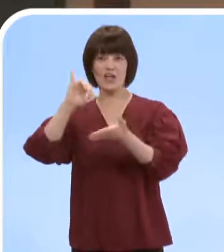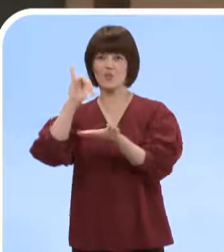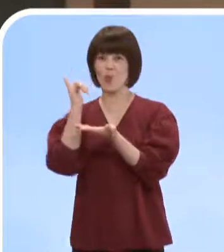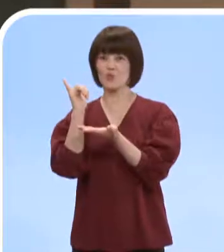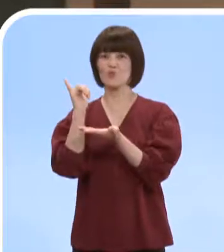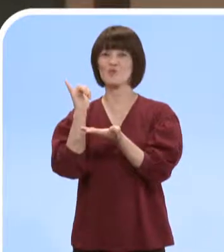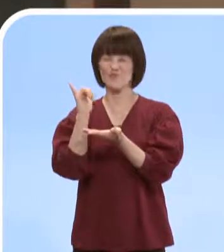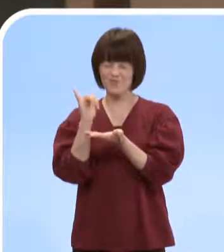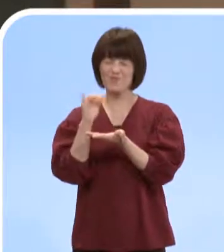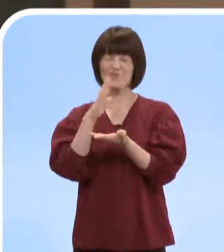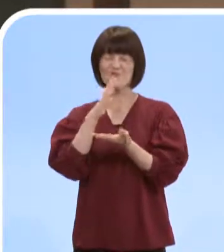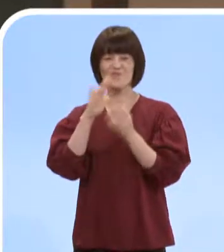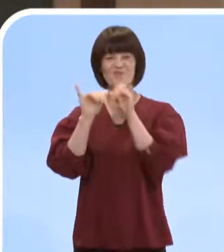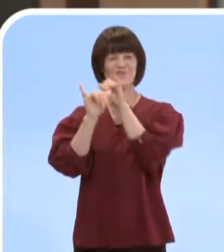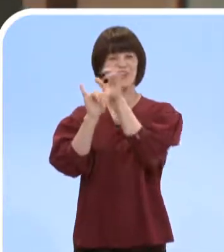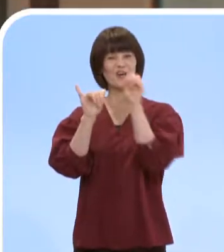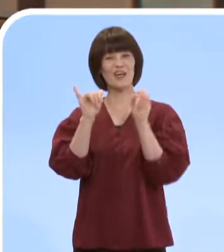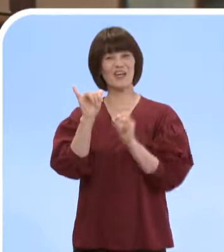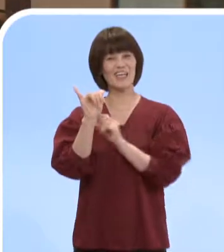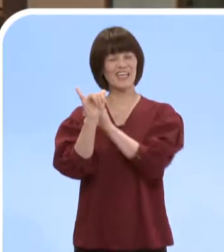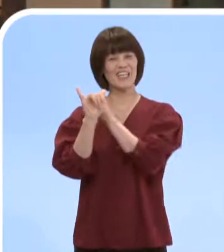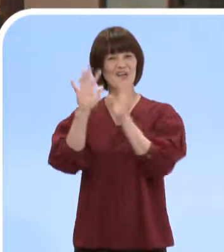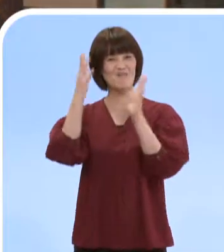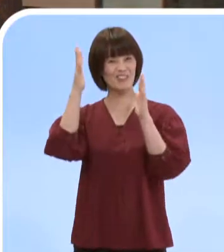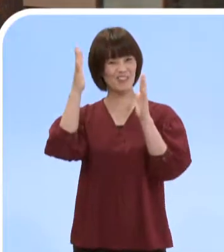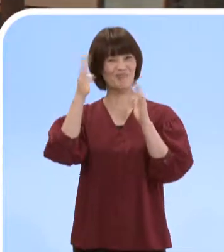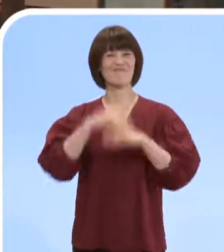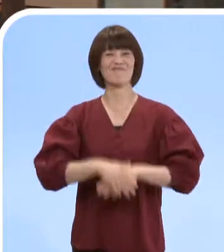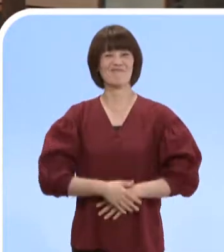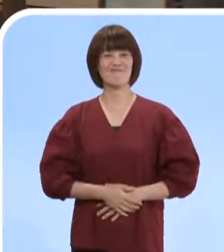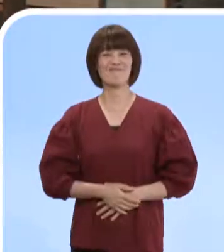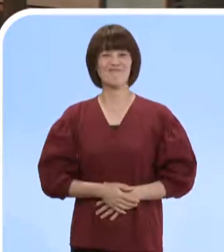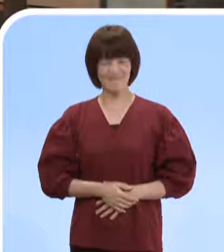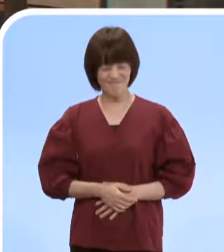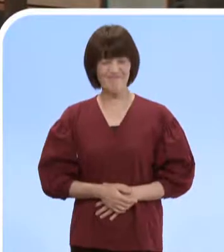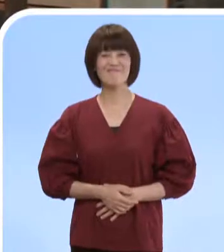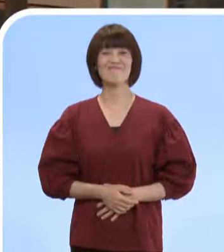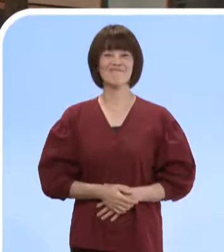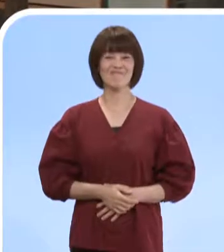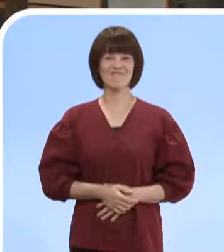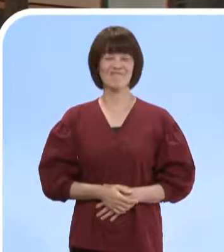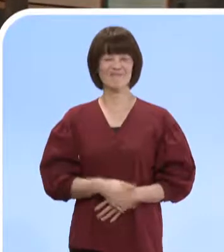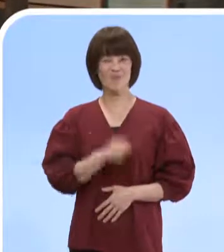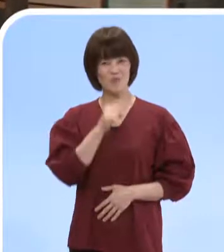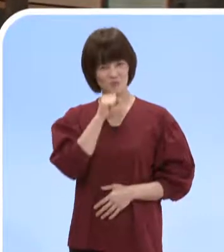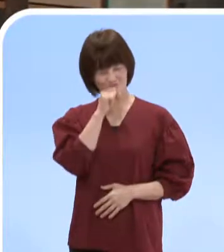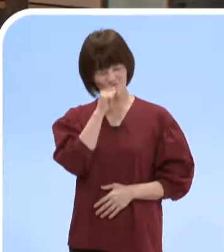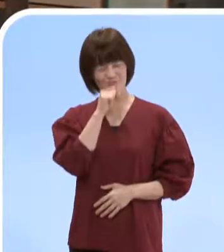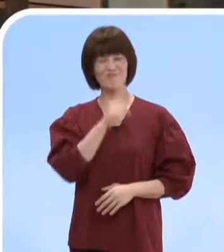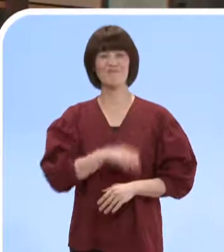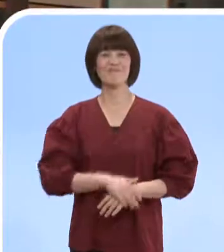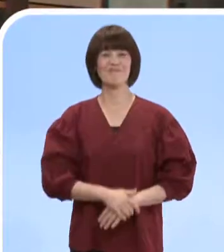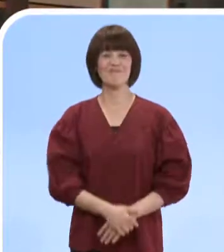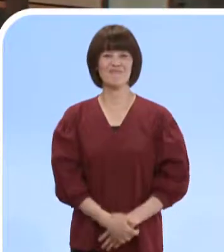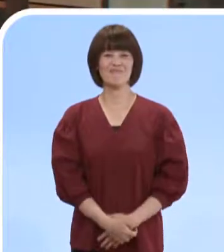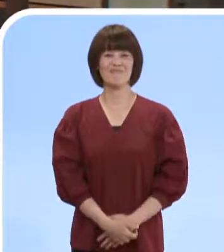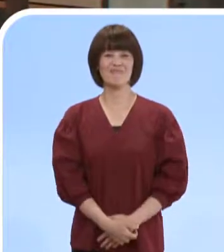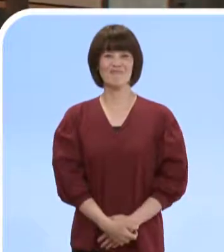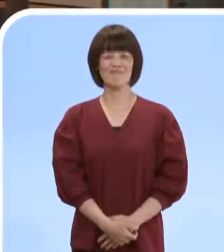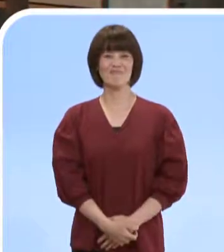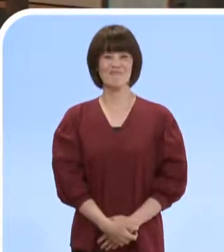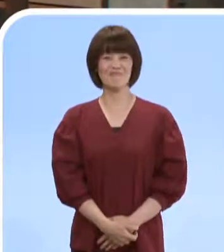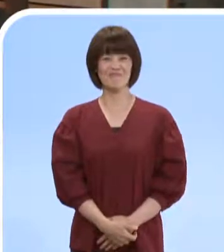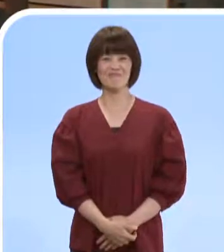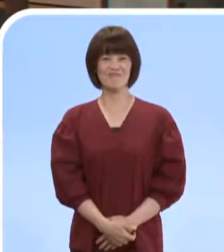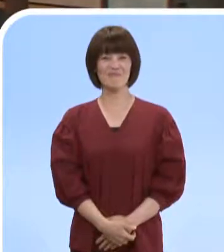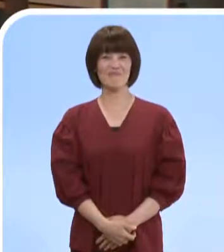妻、とっても輝いてました。はい、いや、よかった。